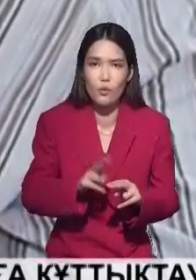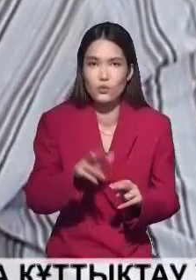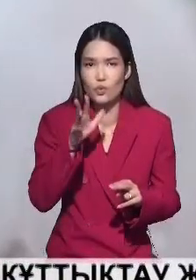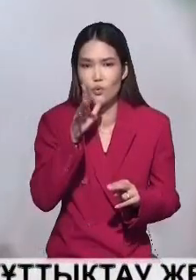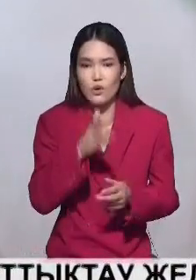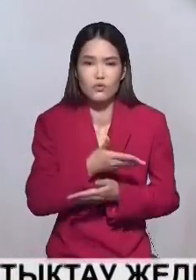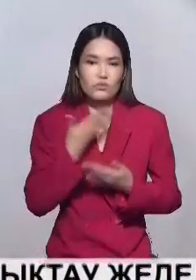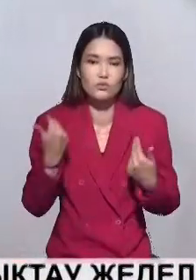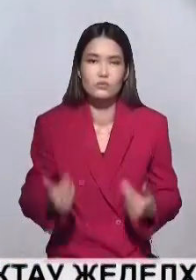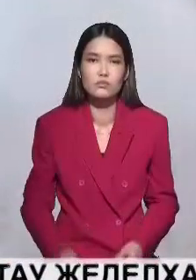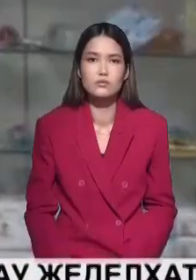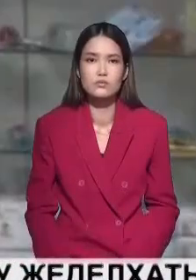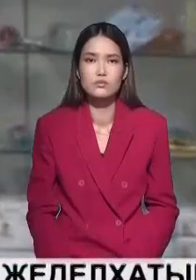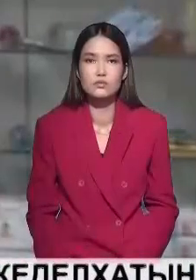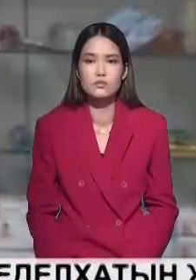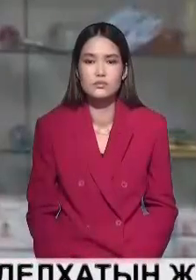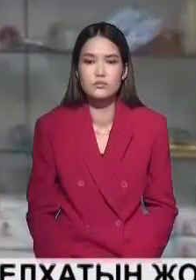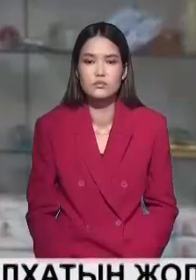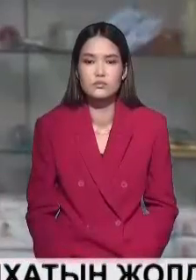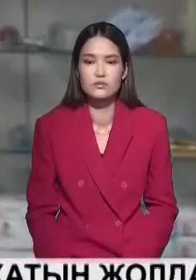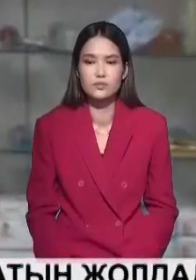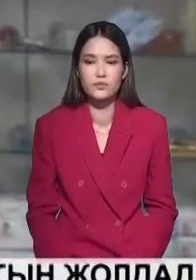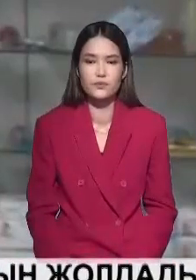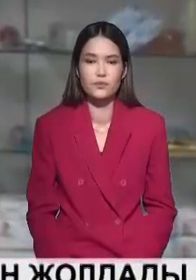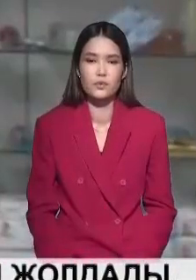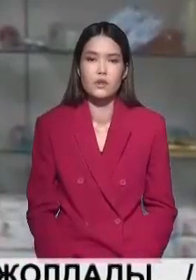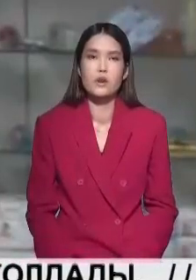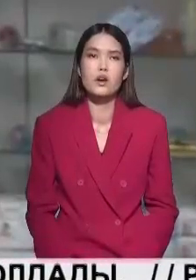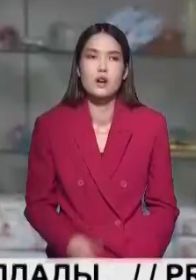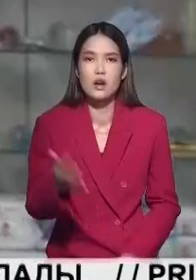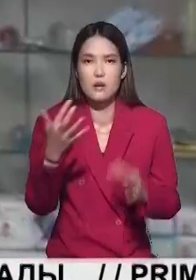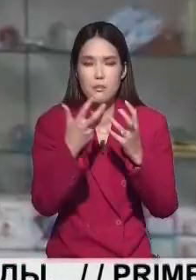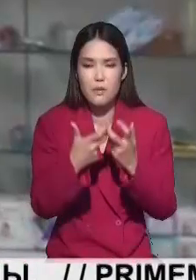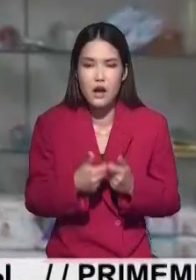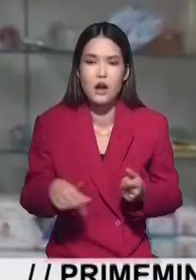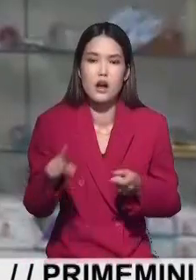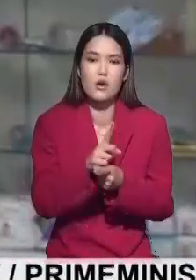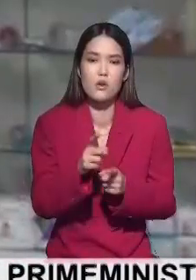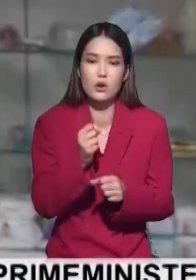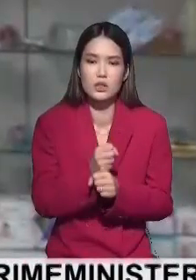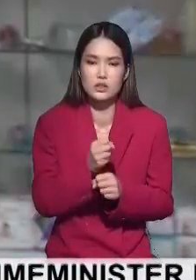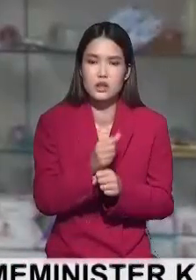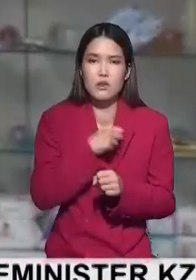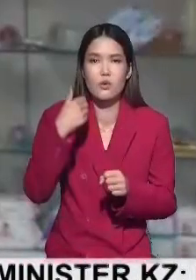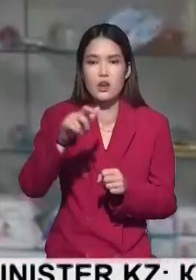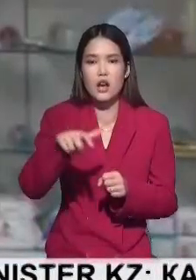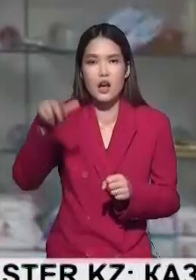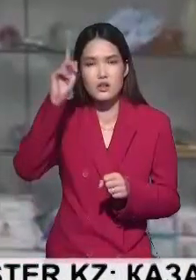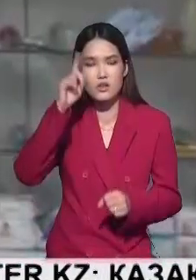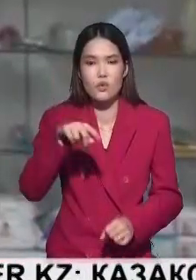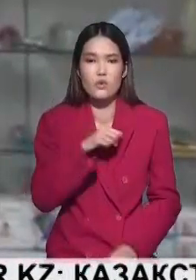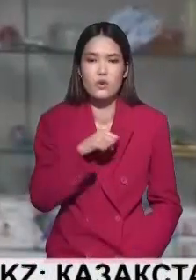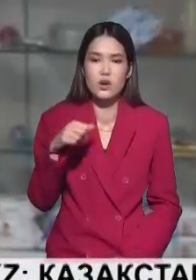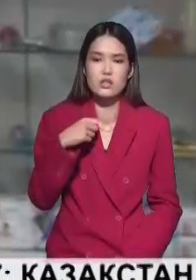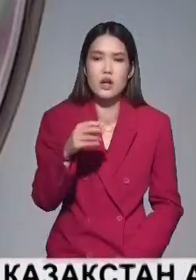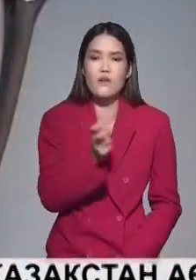уақыты жоқ дейді. Дәрі тапшы ма жоқ па оны білетін дәріханалар өздері біледі. Фармацевттер осы бірінші тобта